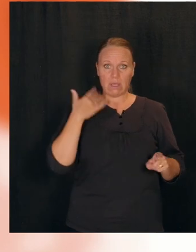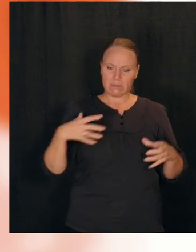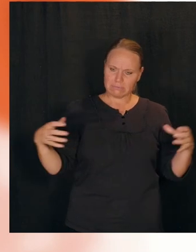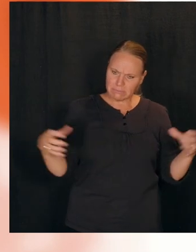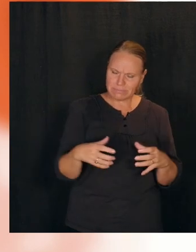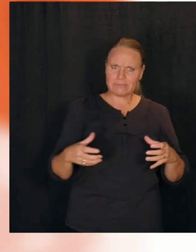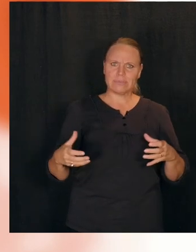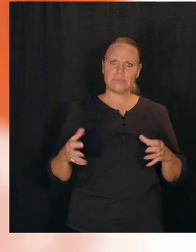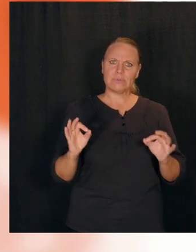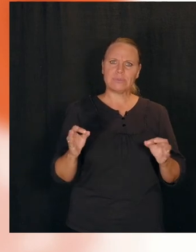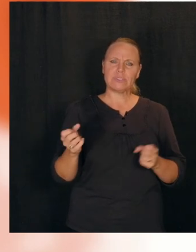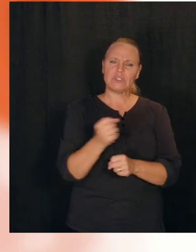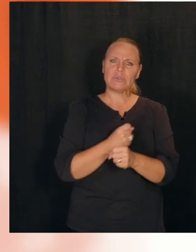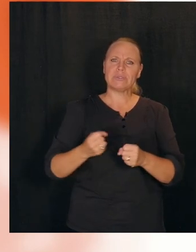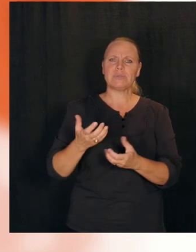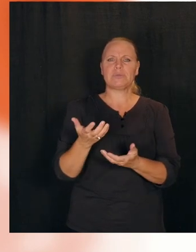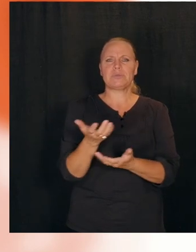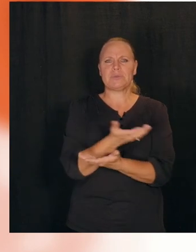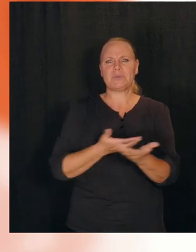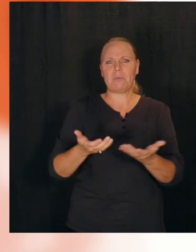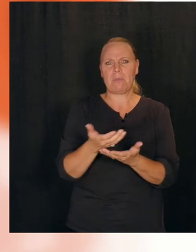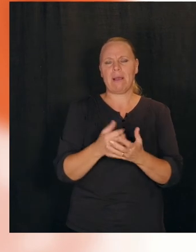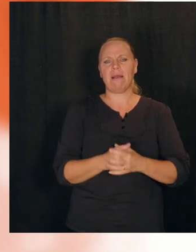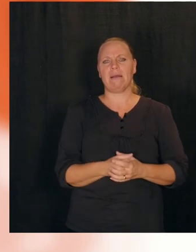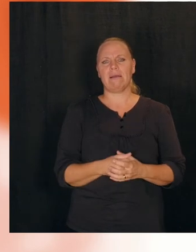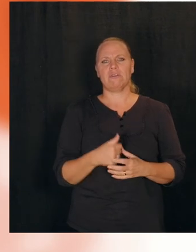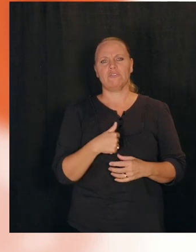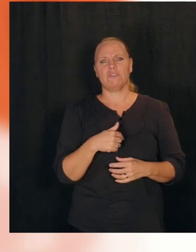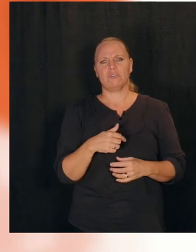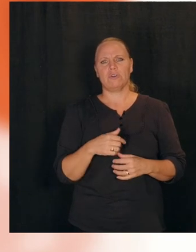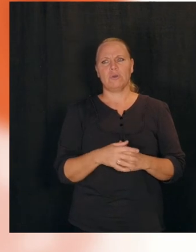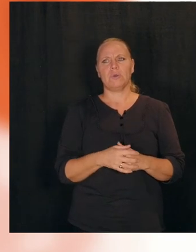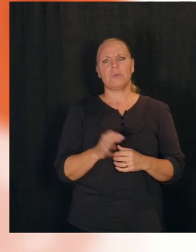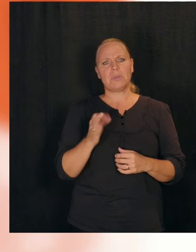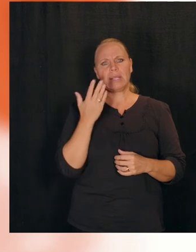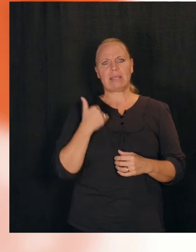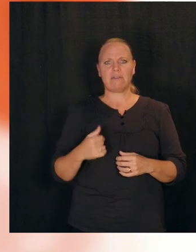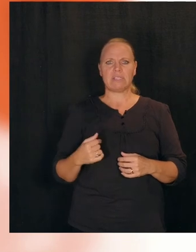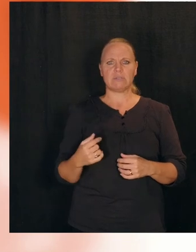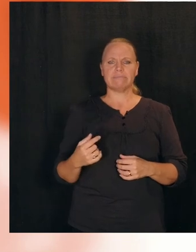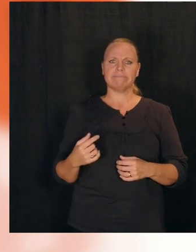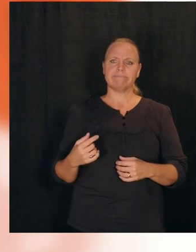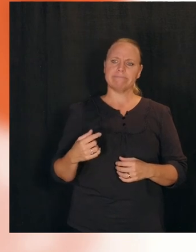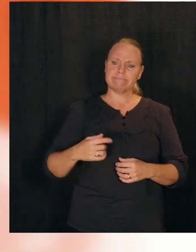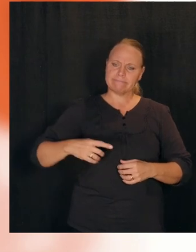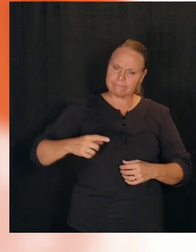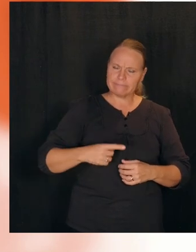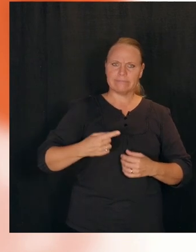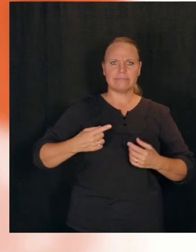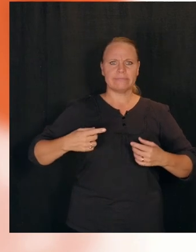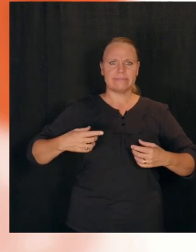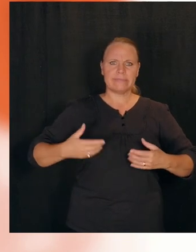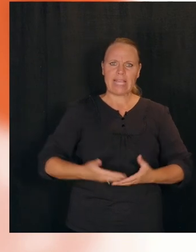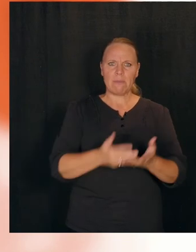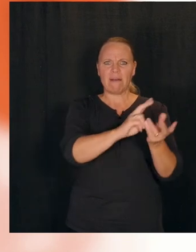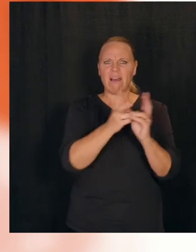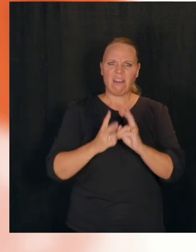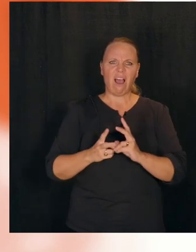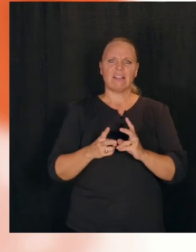som jämlikhetsstrateger ute i en av kommunerna som jag har kontakt med uttryckte det. Det här att kunna kroka arm för att gå brett fram.